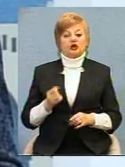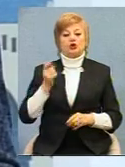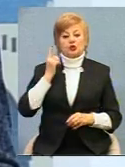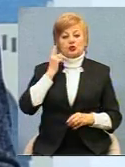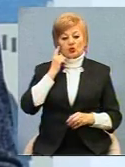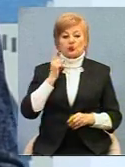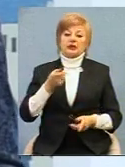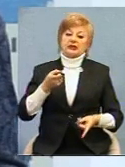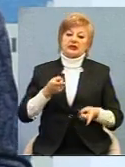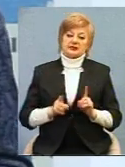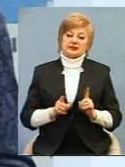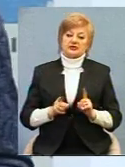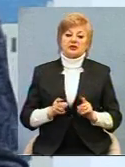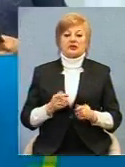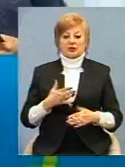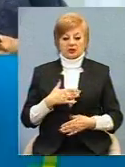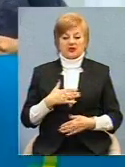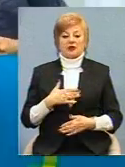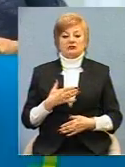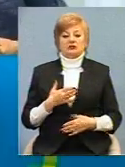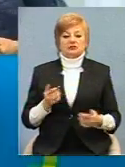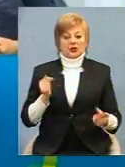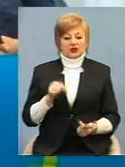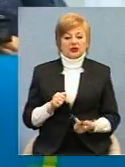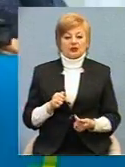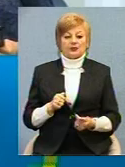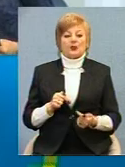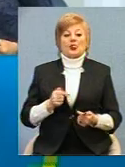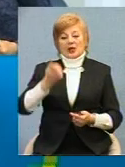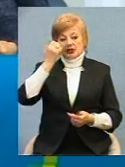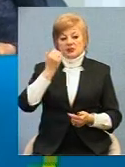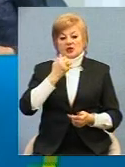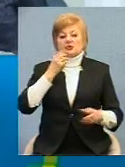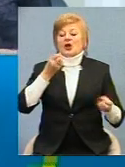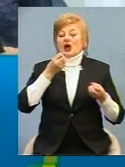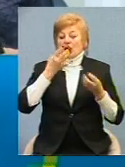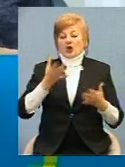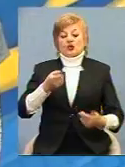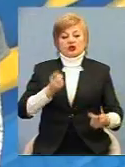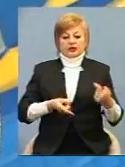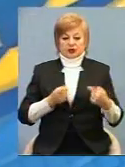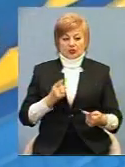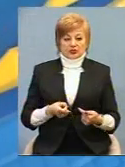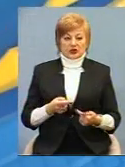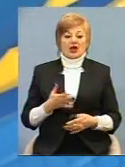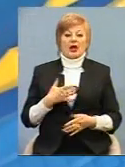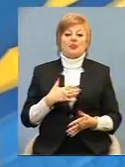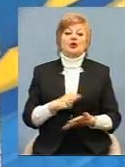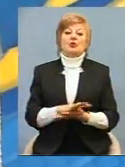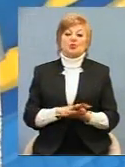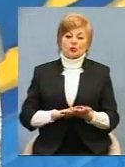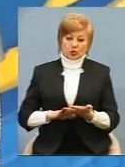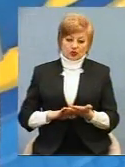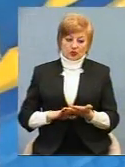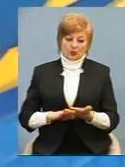чи дійсно вони дієві. Світлана? Дякую, Олю, змістовної вам дискусії. А ми продовжуємо